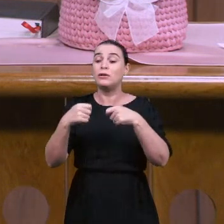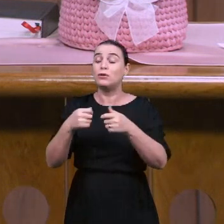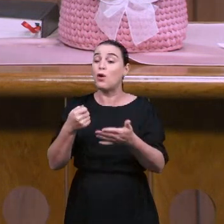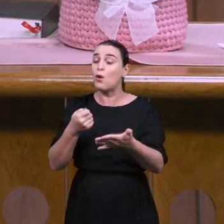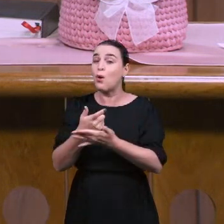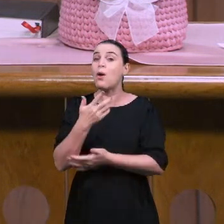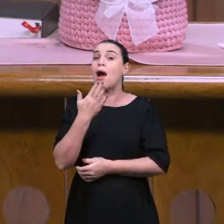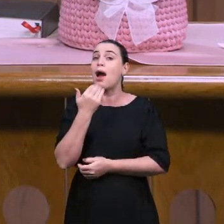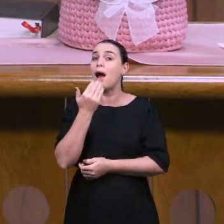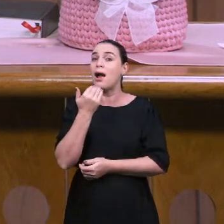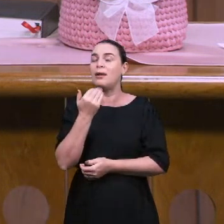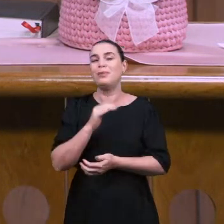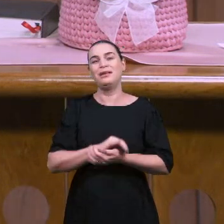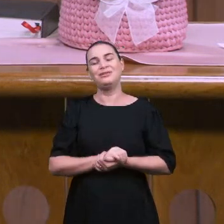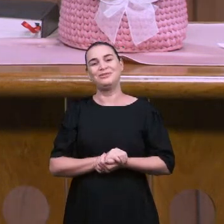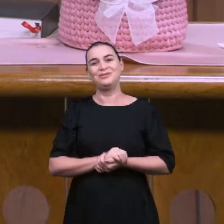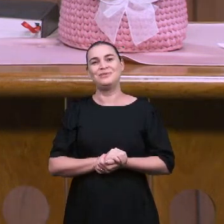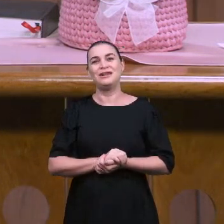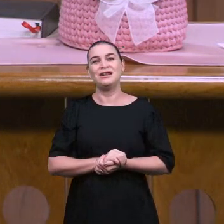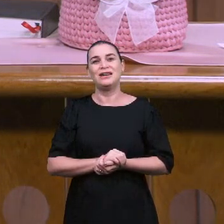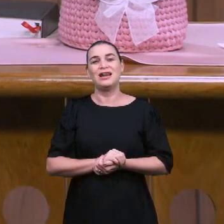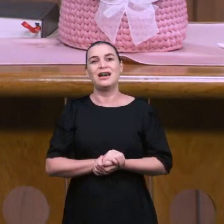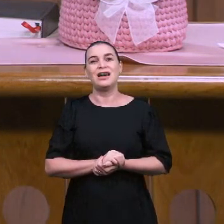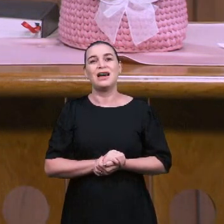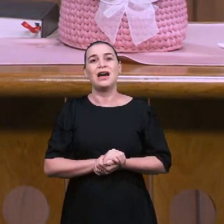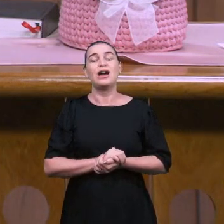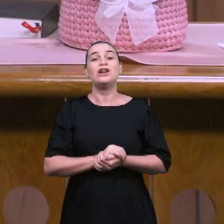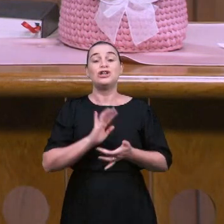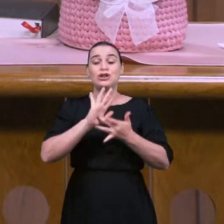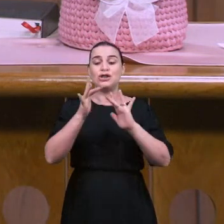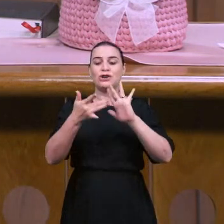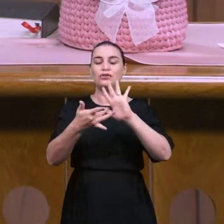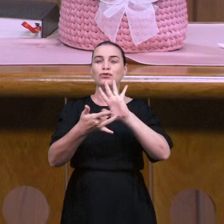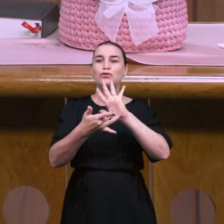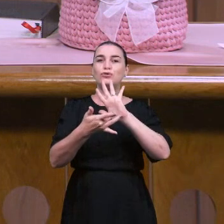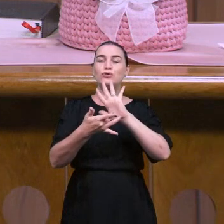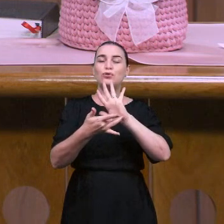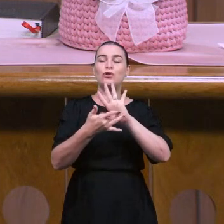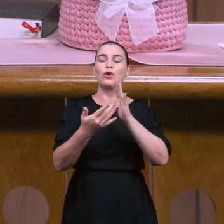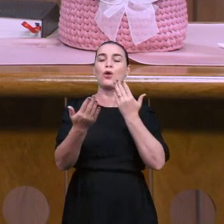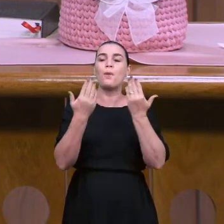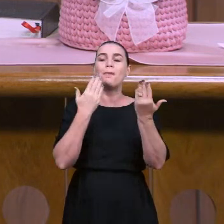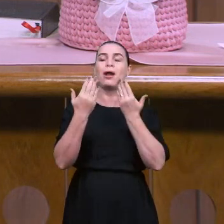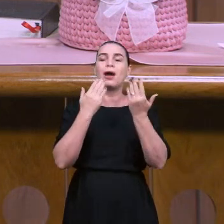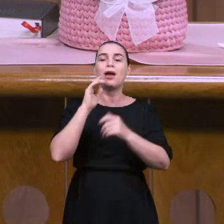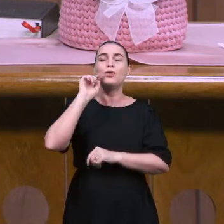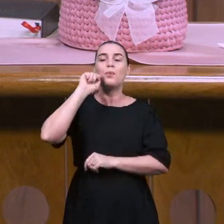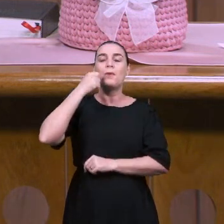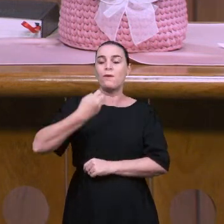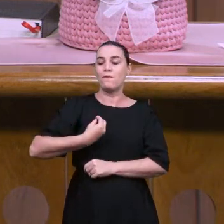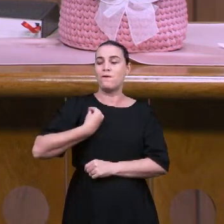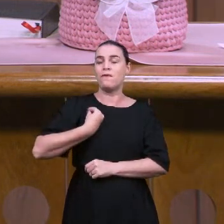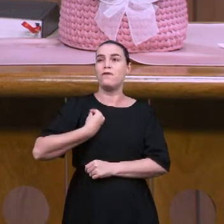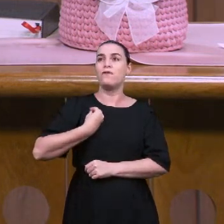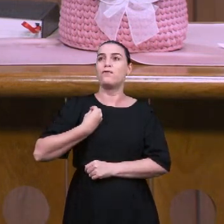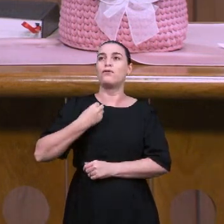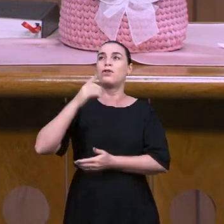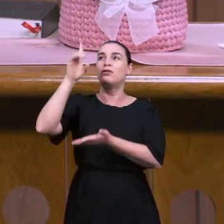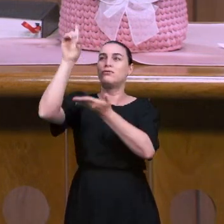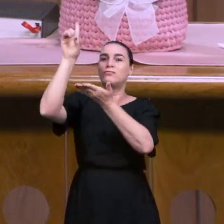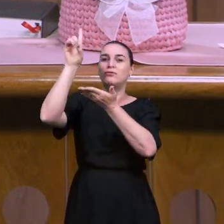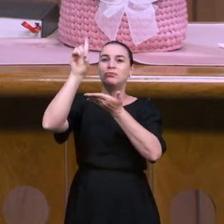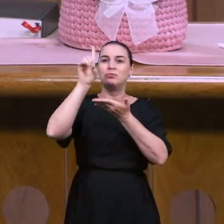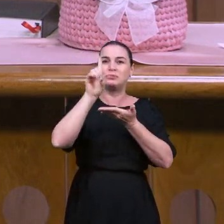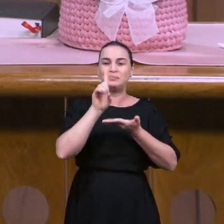Jésus est venu, c'était la figure du pain vivant qui est descendu du ciel,